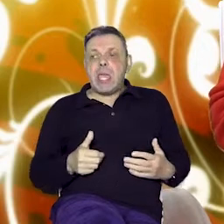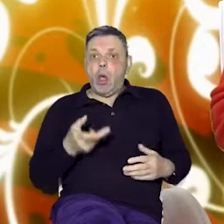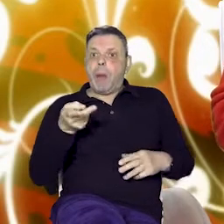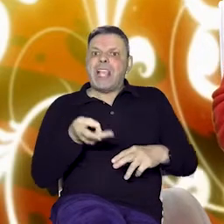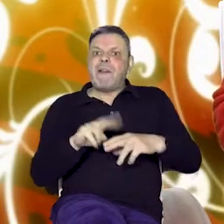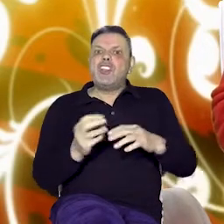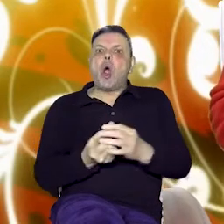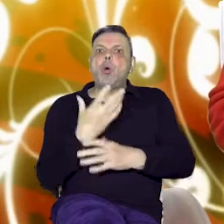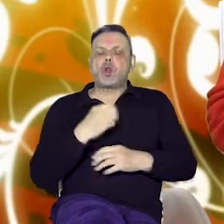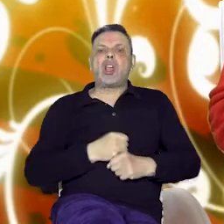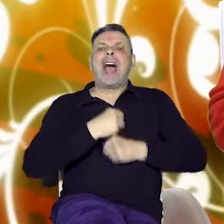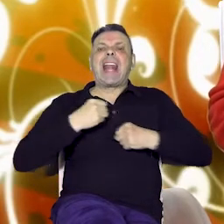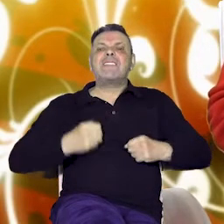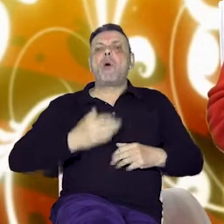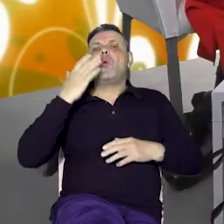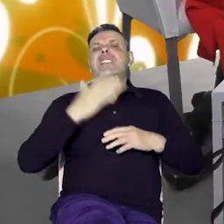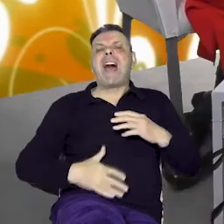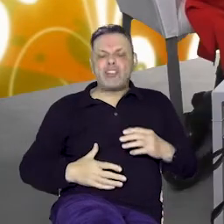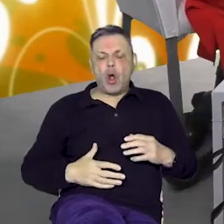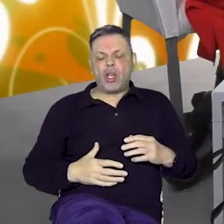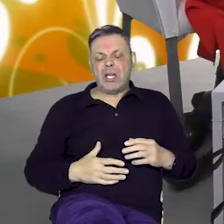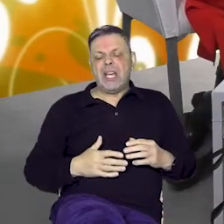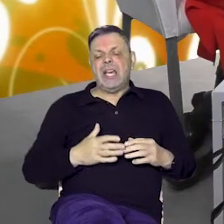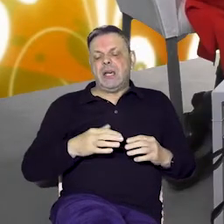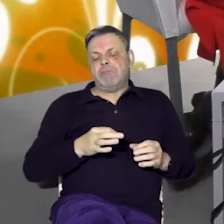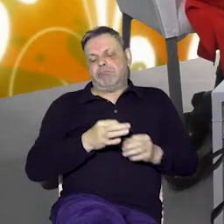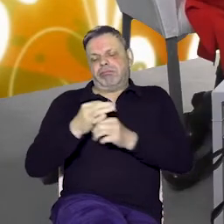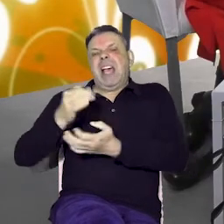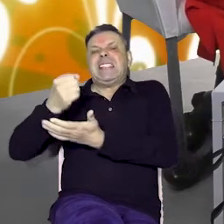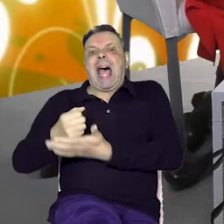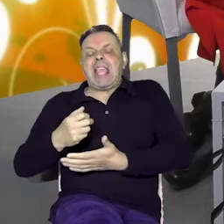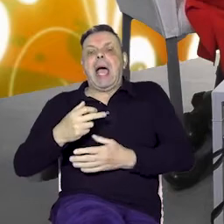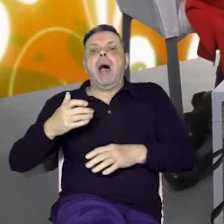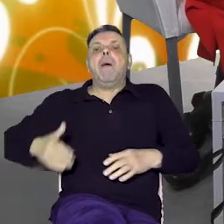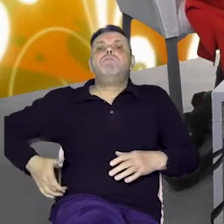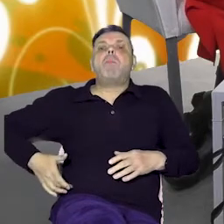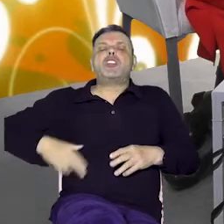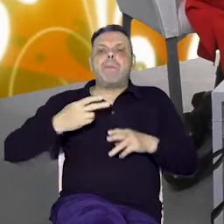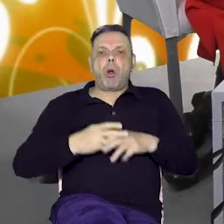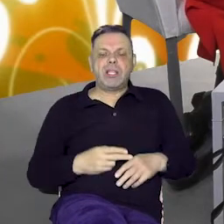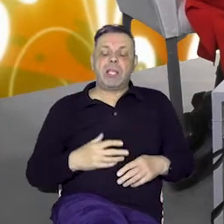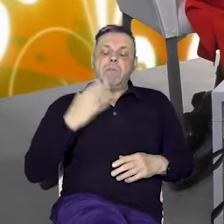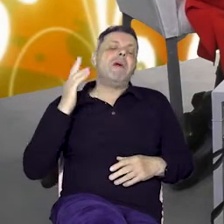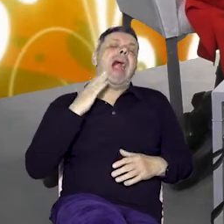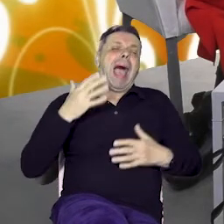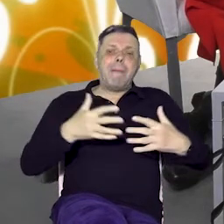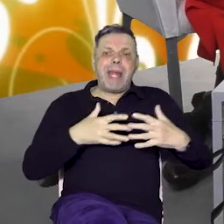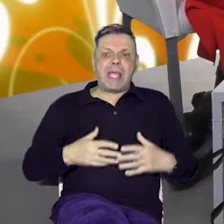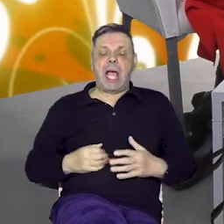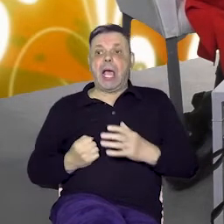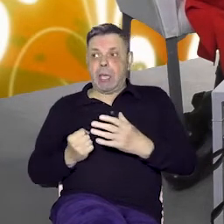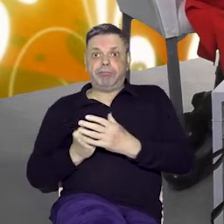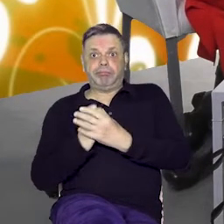uzrok razvoju završnog stadija kronične bubrežne bolesti. U Sjedinjenim Američkim Državama probija se prema